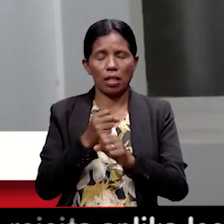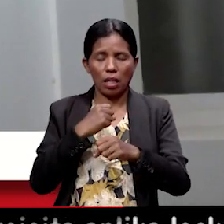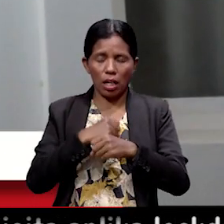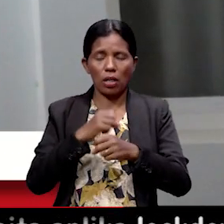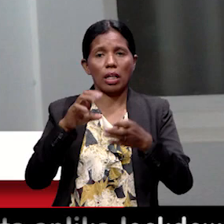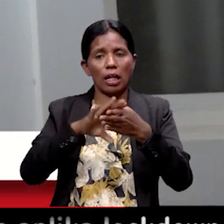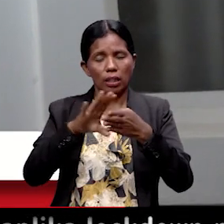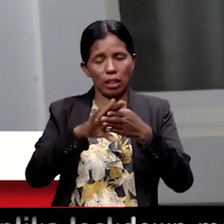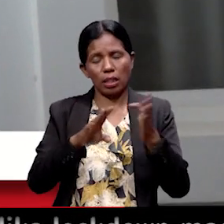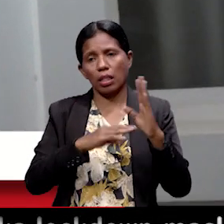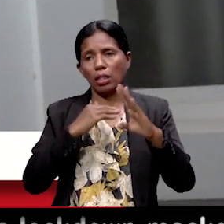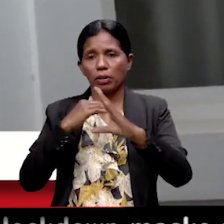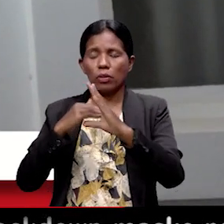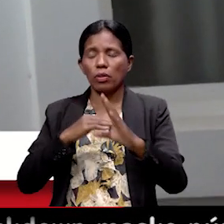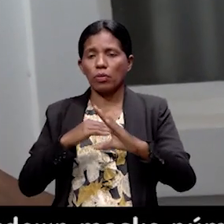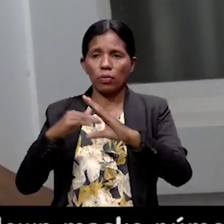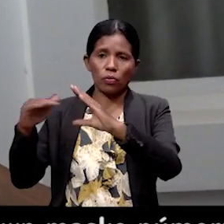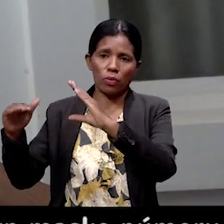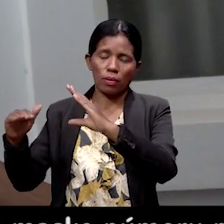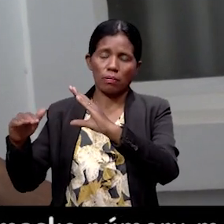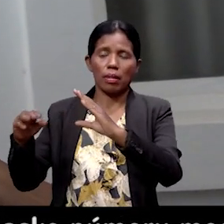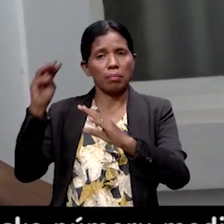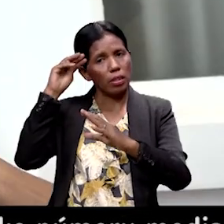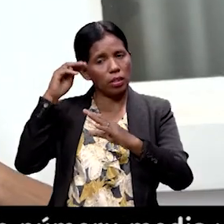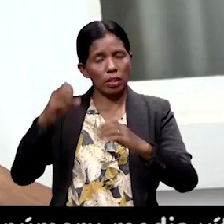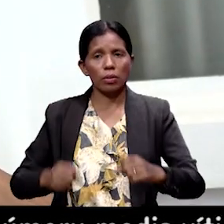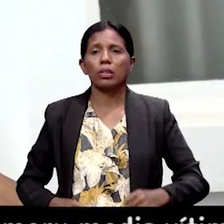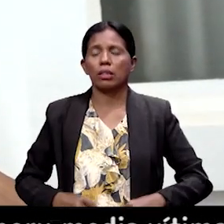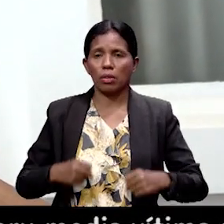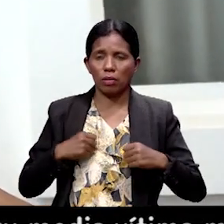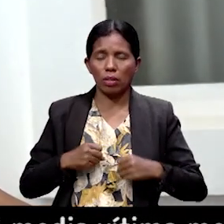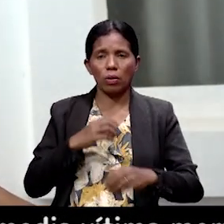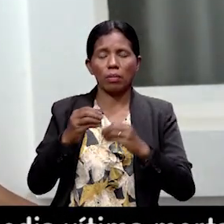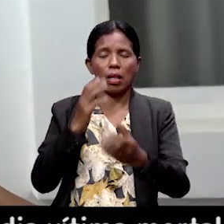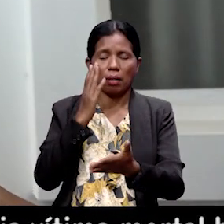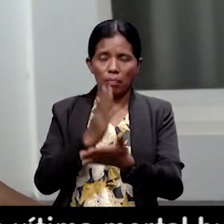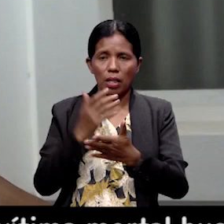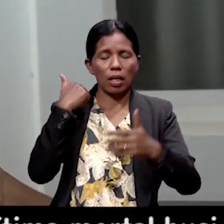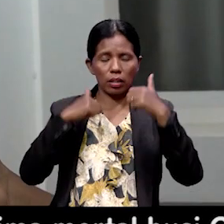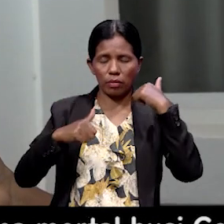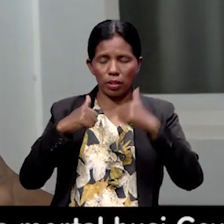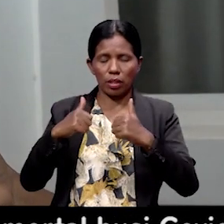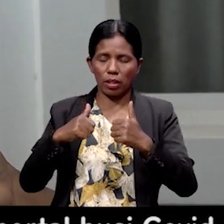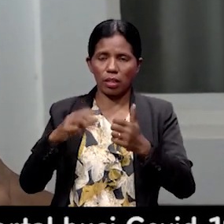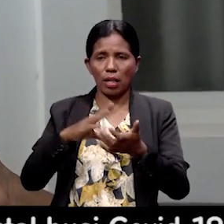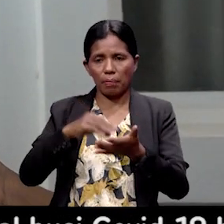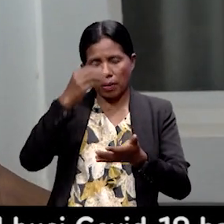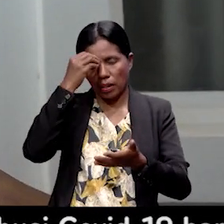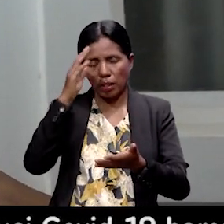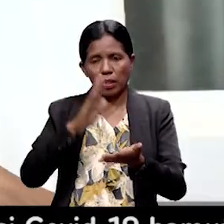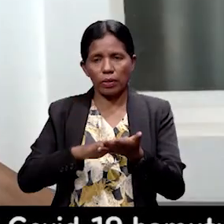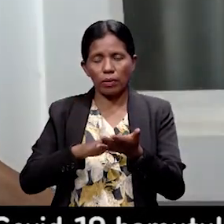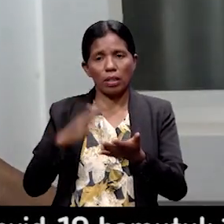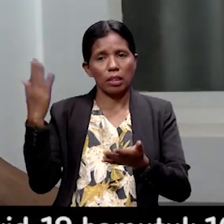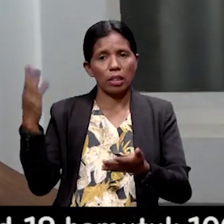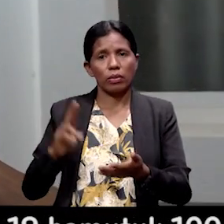fo rekomendasi sida kono ba suspensão atividade letivas presencial ba Ensino Superior, ya,